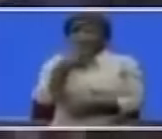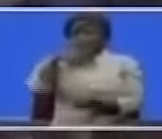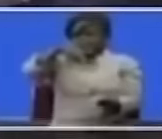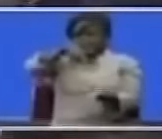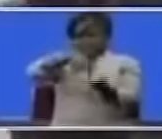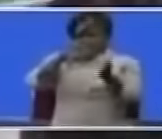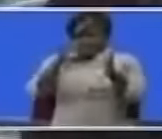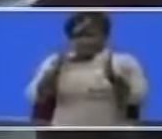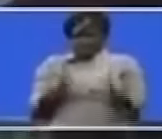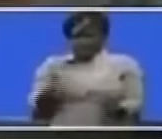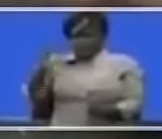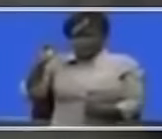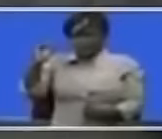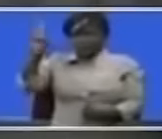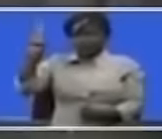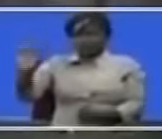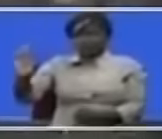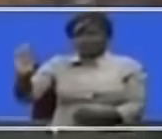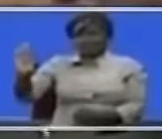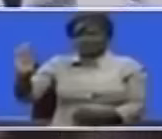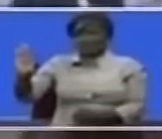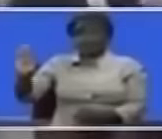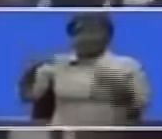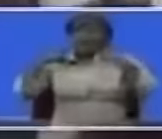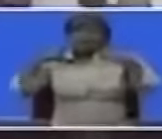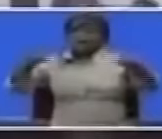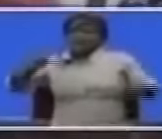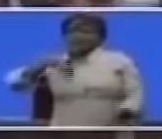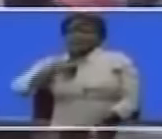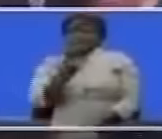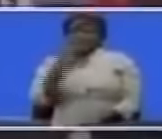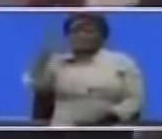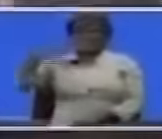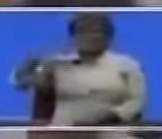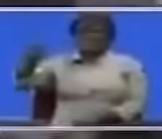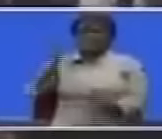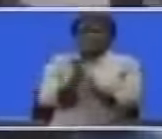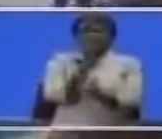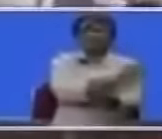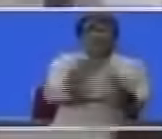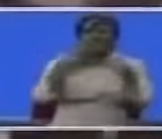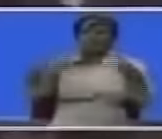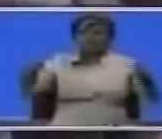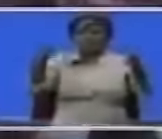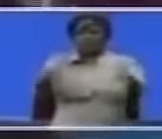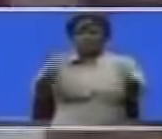urais kwa tiketi ya CUF Maalim Seif kujitangaza mshindi kabla matokeo rasmi kutangazwa.